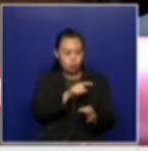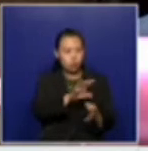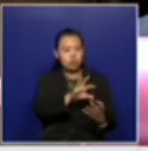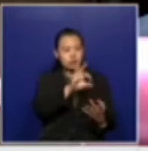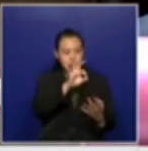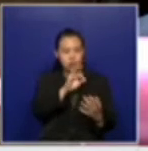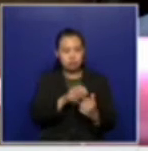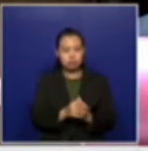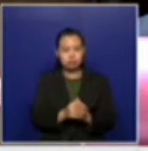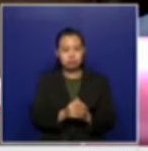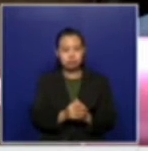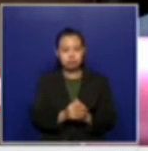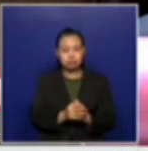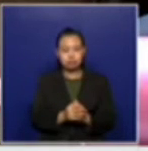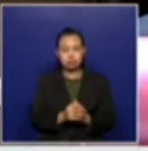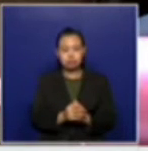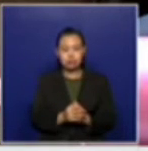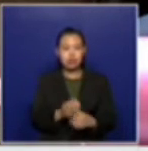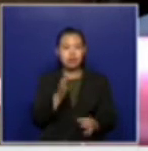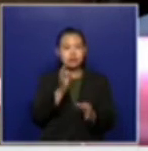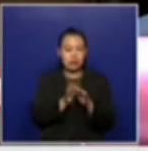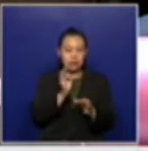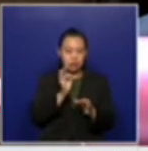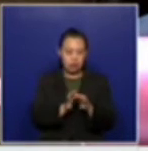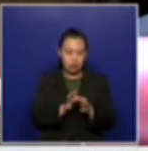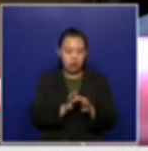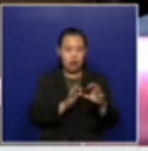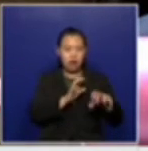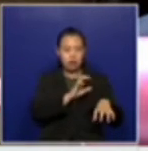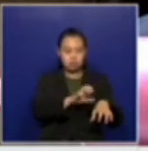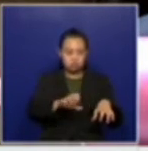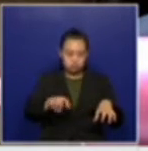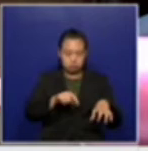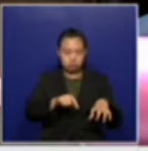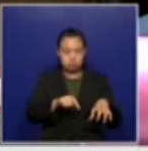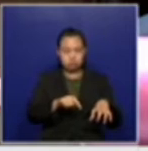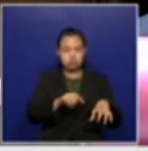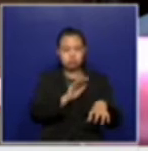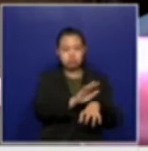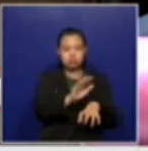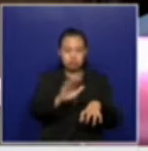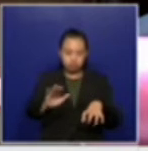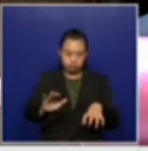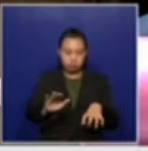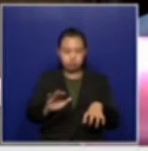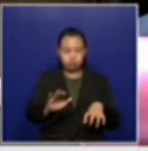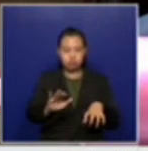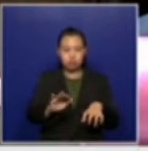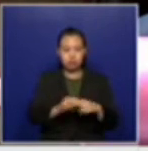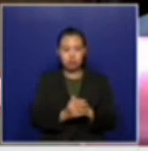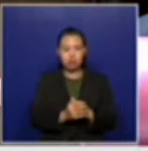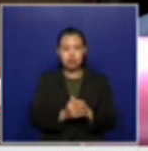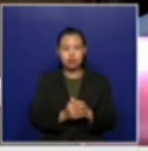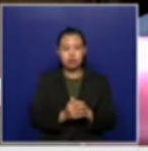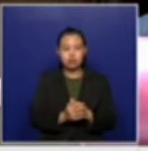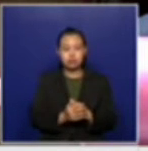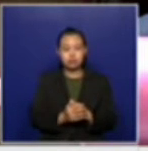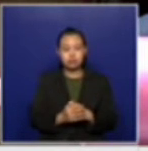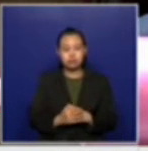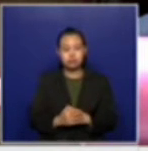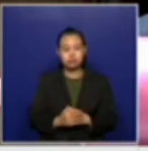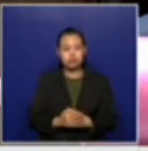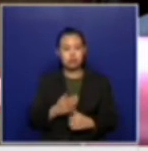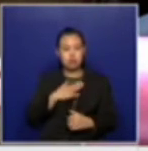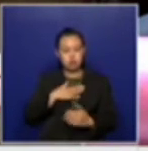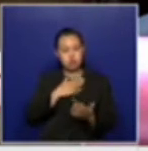เพิ่มอำนาจต่อรองและเพิ่มอำนาจการผูกขาดให้กับธนาคารและสถาบันการเงินทำให้ลูกค้าของธนาคารหมดท